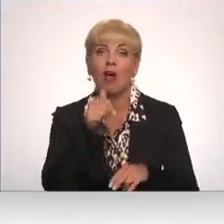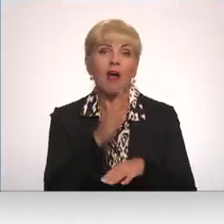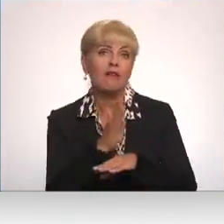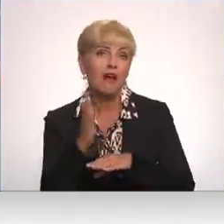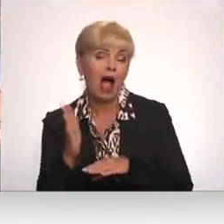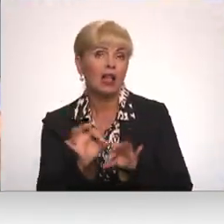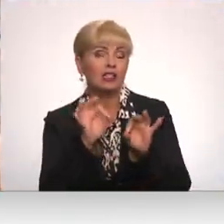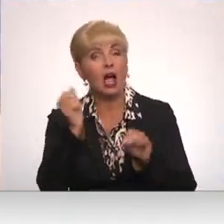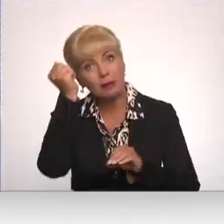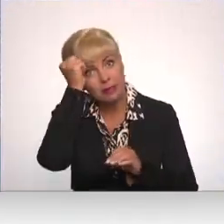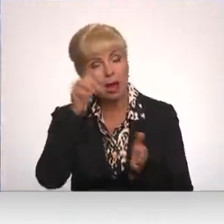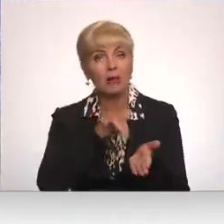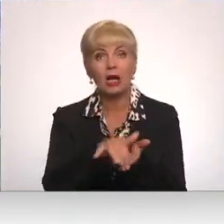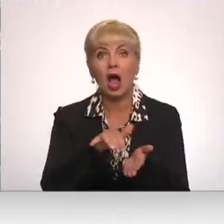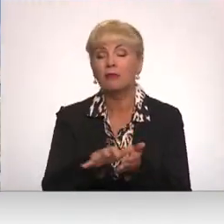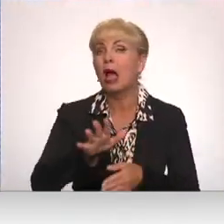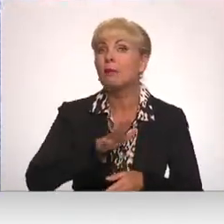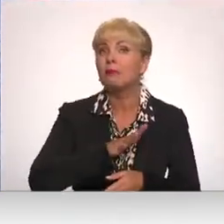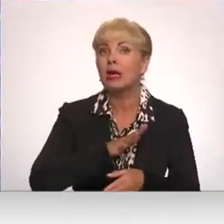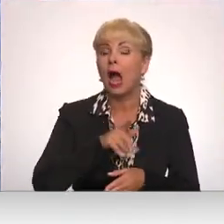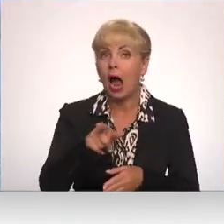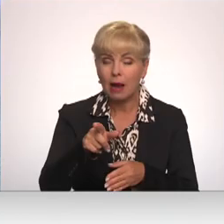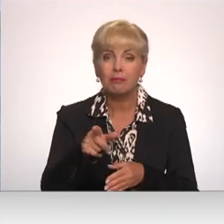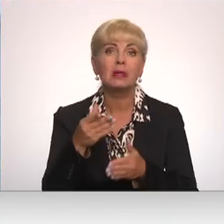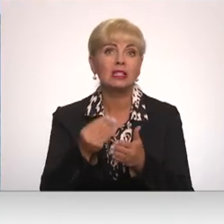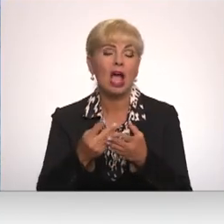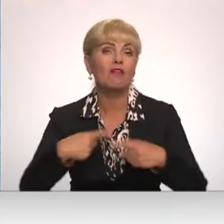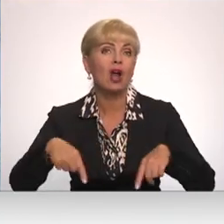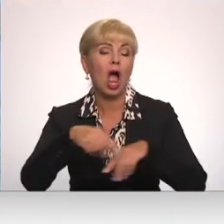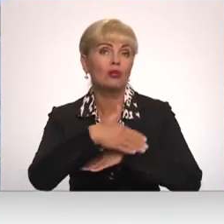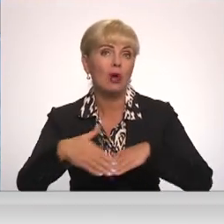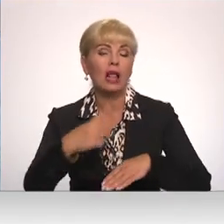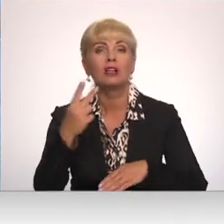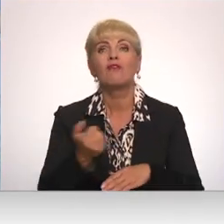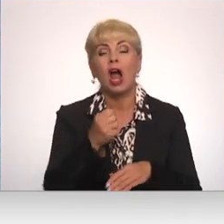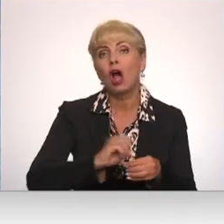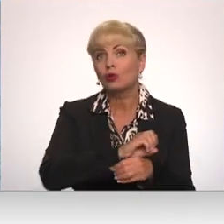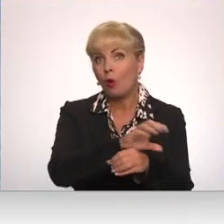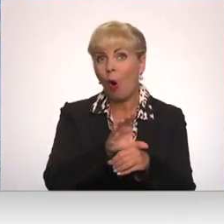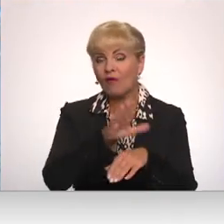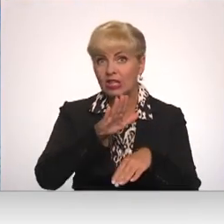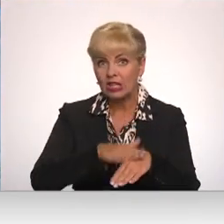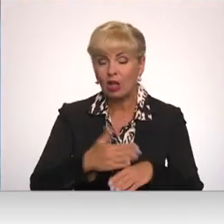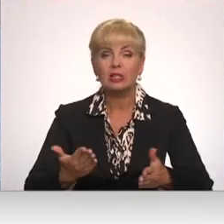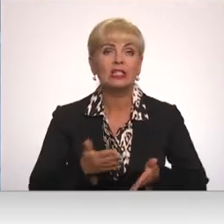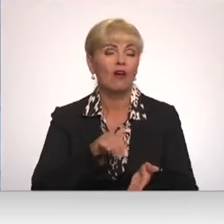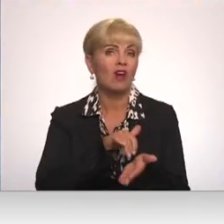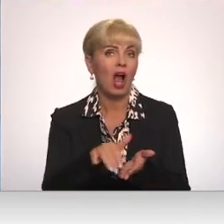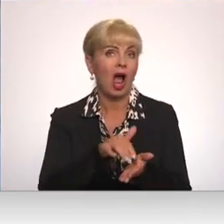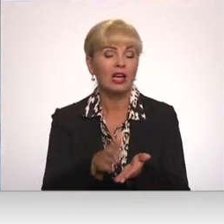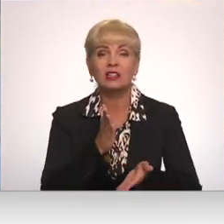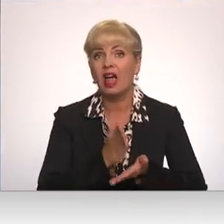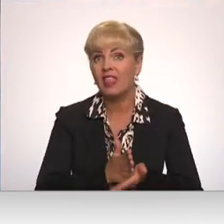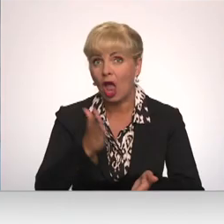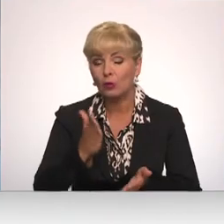sākt piemiņas gājienu pa bijušajām Rīgas geto ielām. Divus gadus Covida dēļ tā saucamais dzīvo gājiens nenotika,